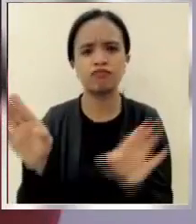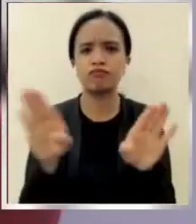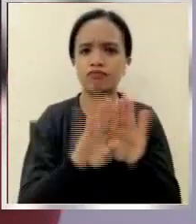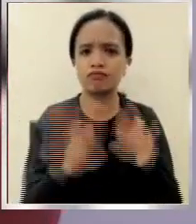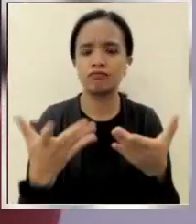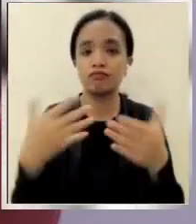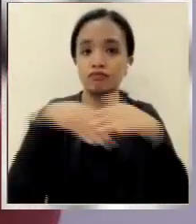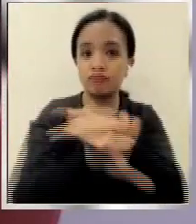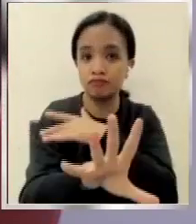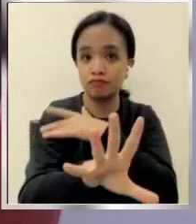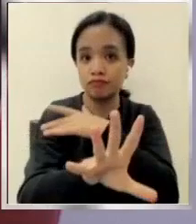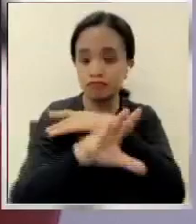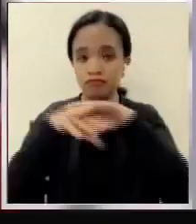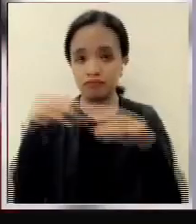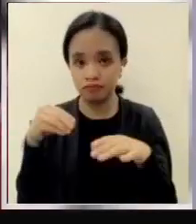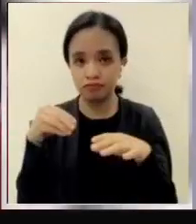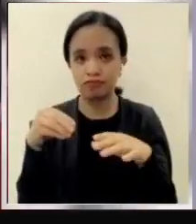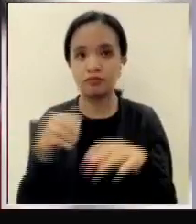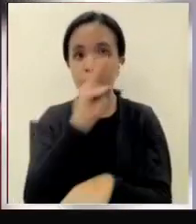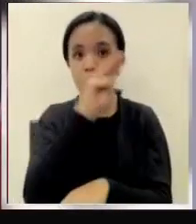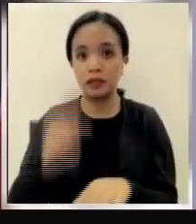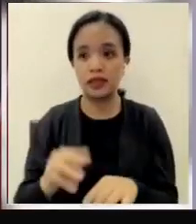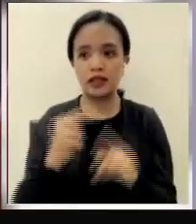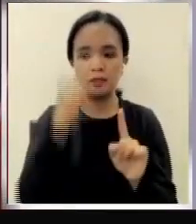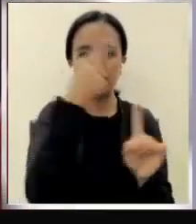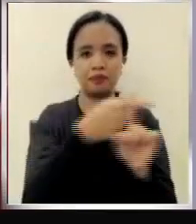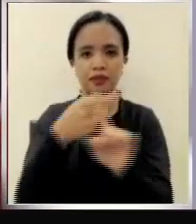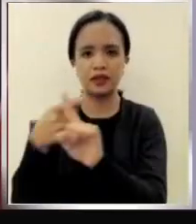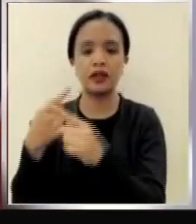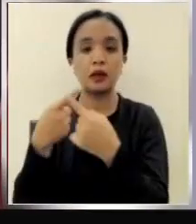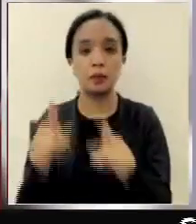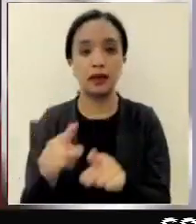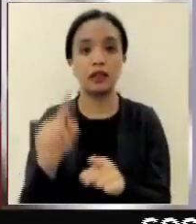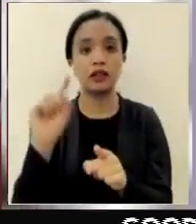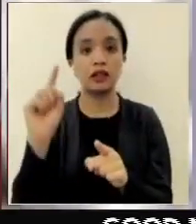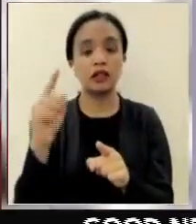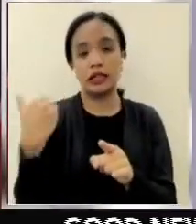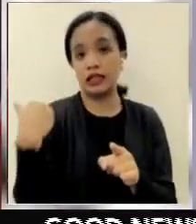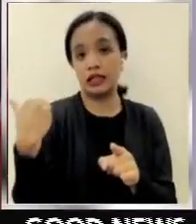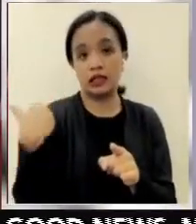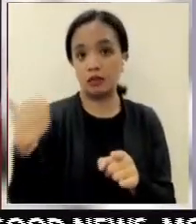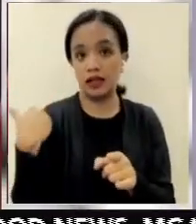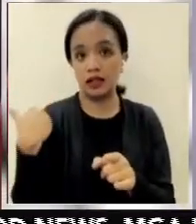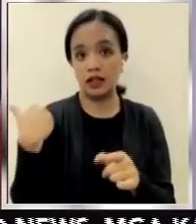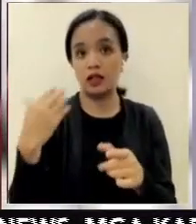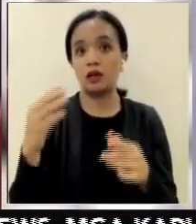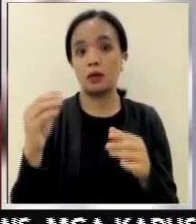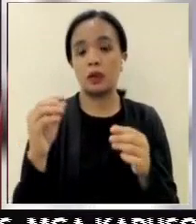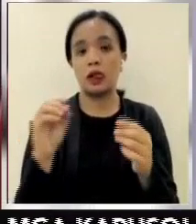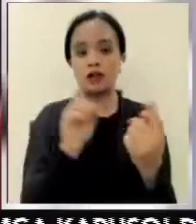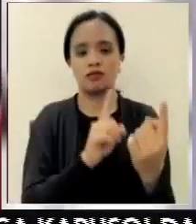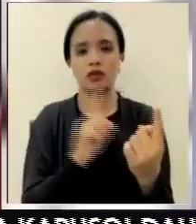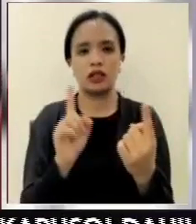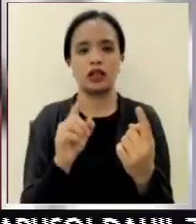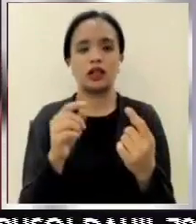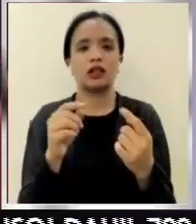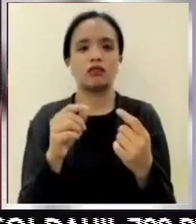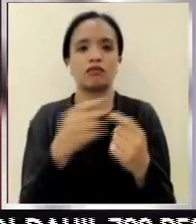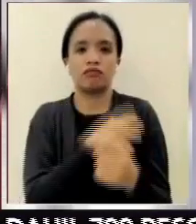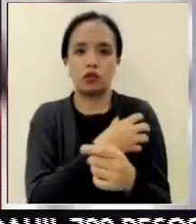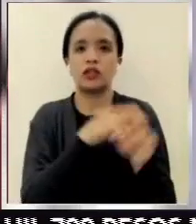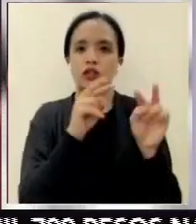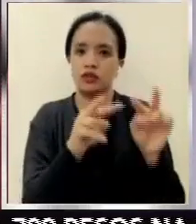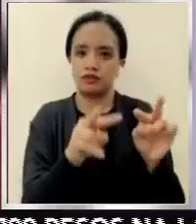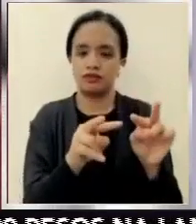Cemetery habang wala pa yan puli siya muna ang magbabantay lalo't inaasahan ng dagsa ng mga tao ang mga paghahanda roon para sa Undas